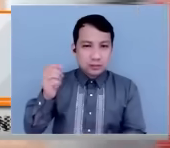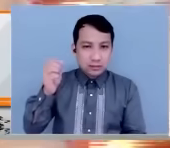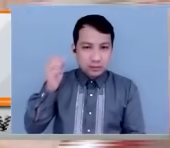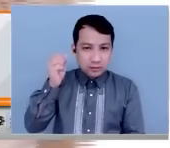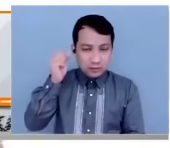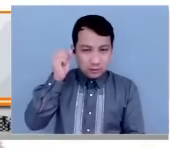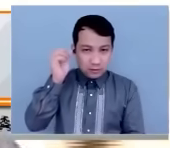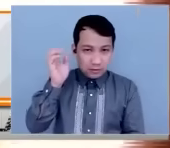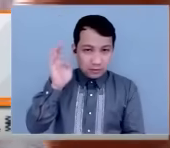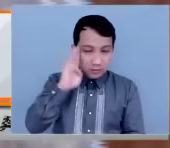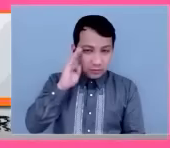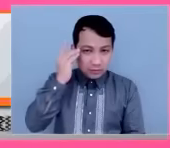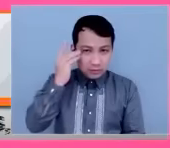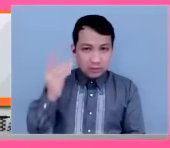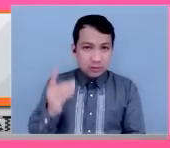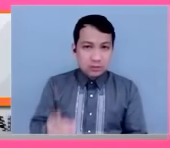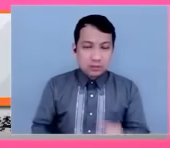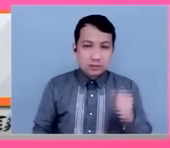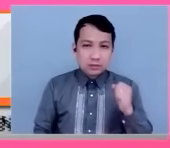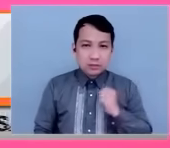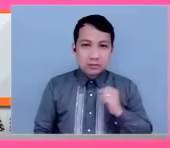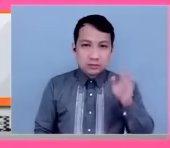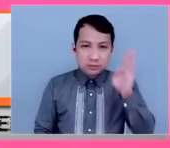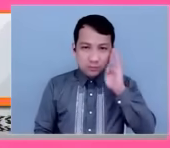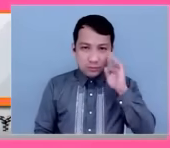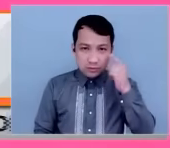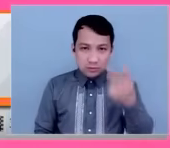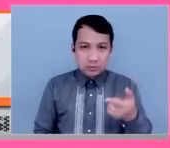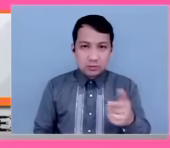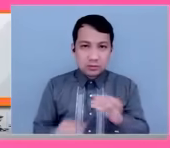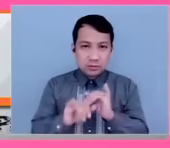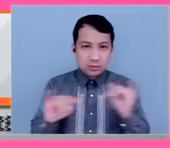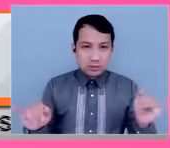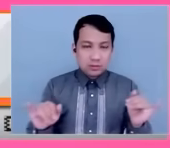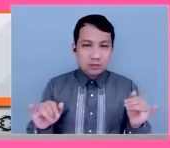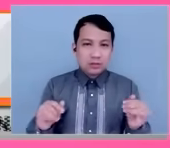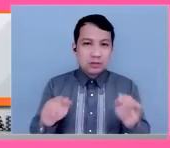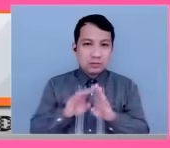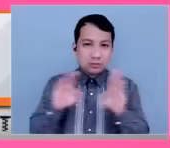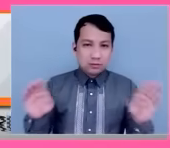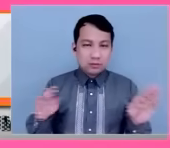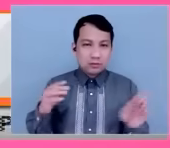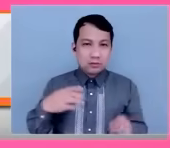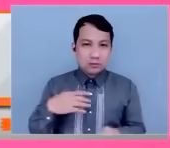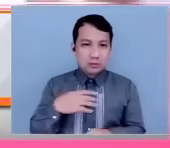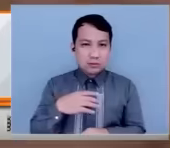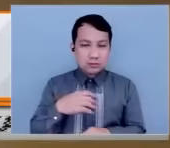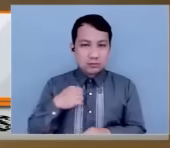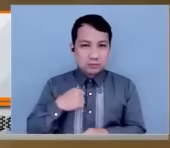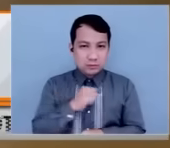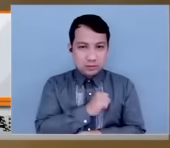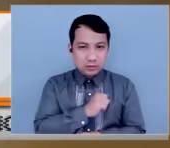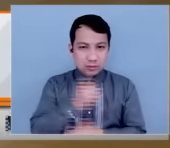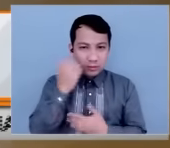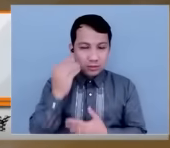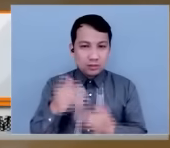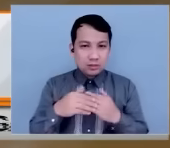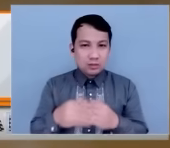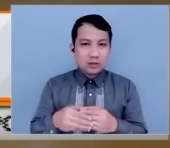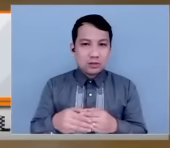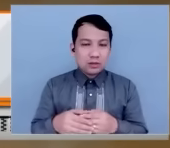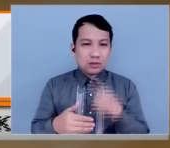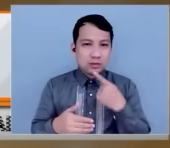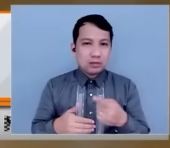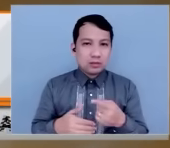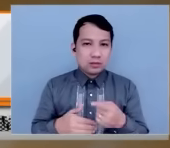de Rosa at senator bongo pareho silang dumalo sa pagbubukas ng sesyon ng senado kaninang umaga pero nataong may checkup daw si